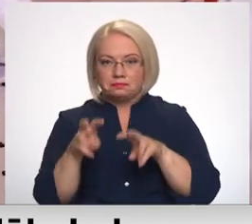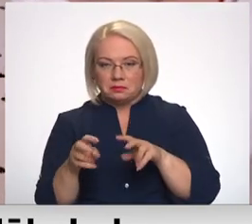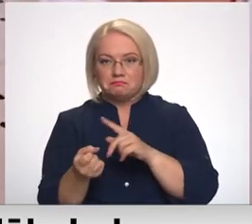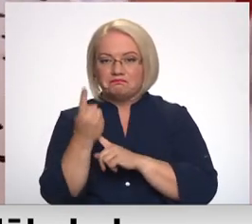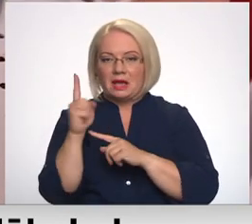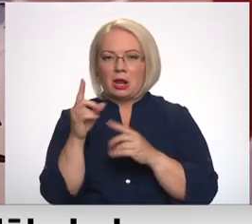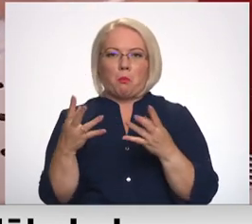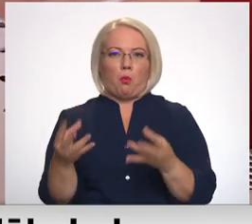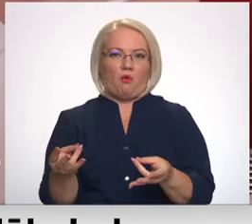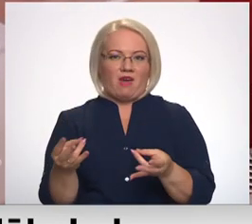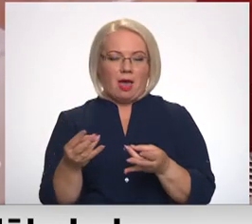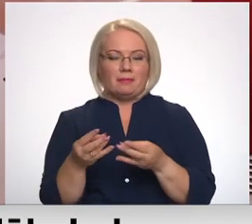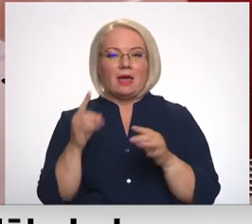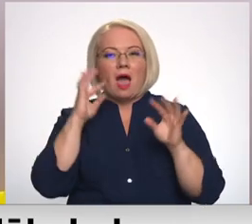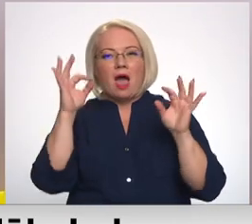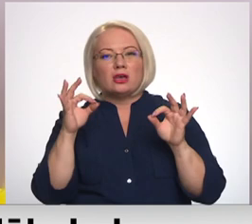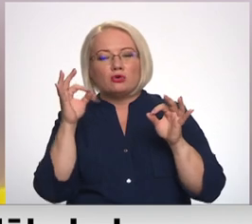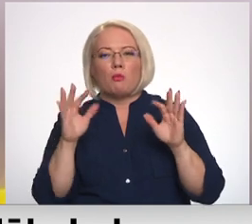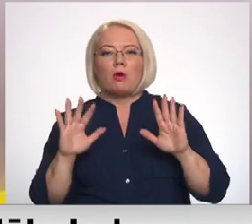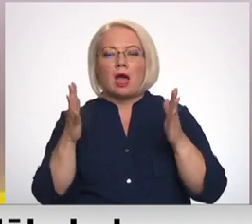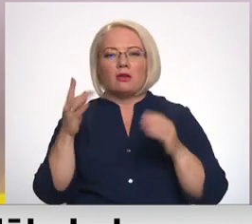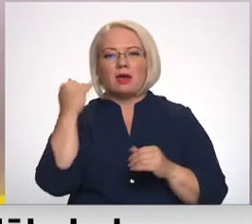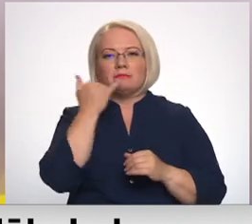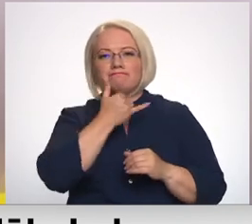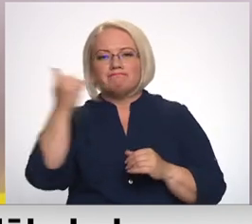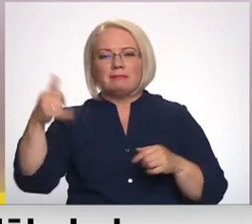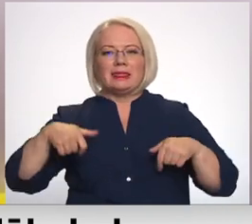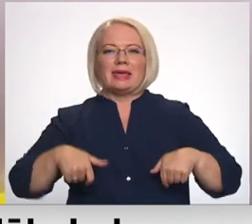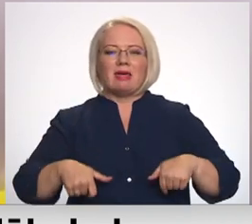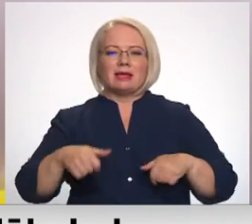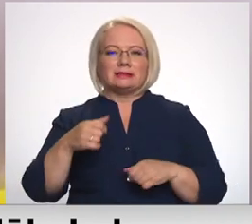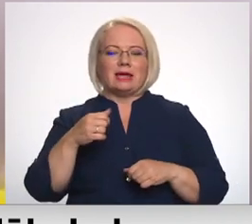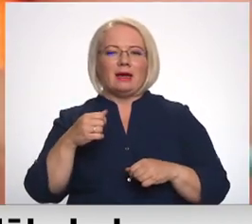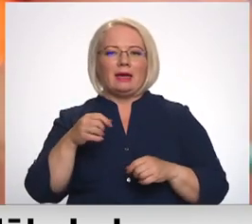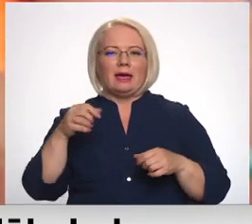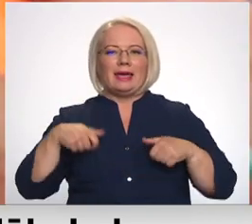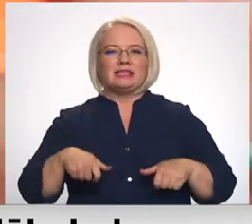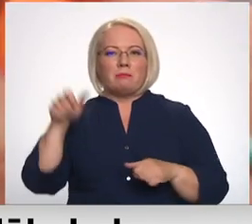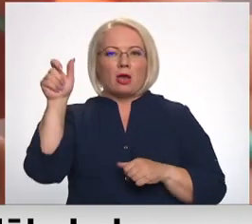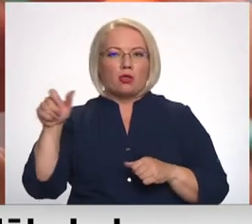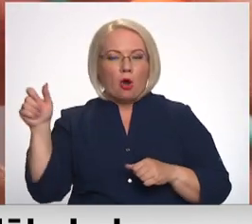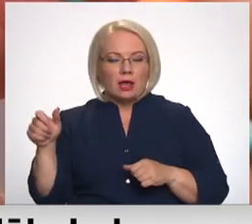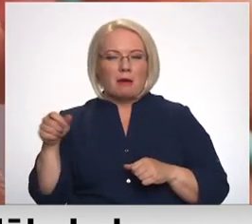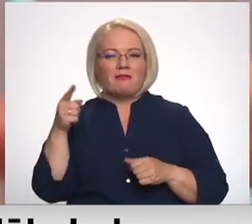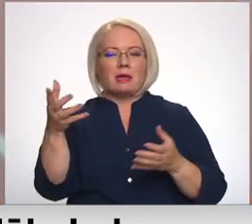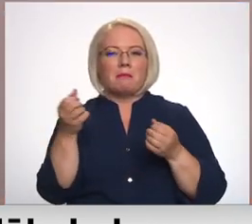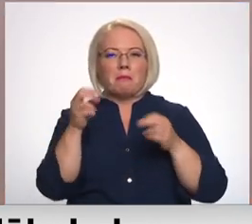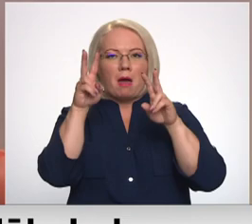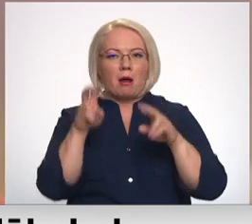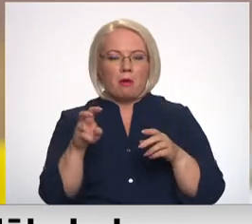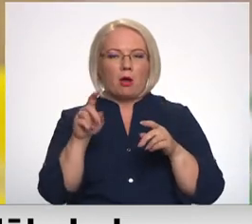puve. Aizdomu gadījumā jāsazinās ar dienesta inspektoriem, kuri paņems paraugus analīzēm. Tās ir bez